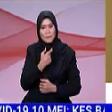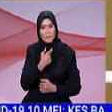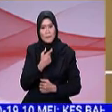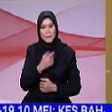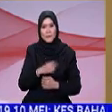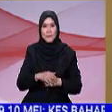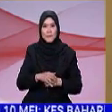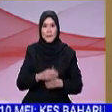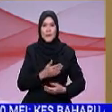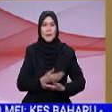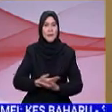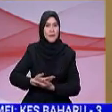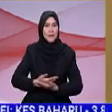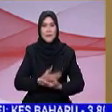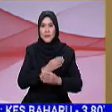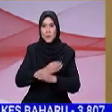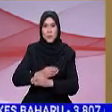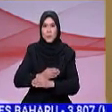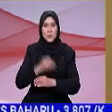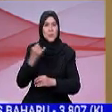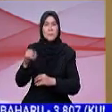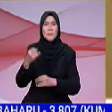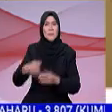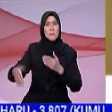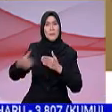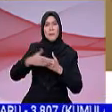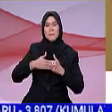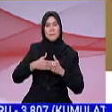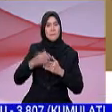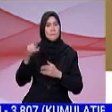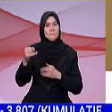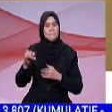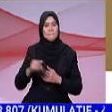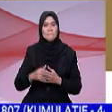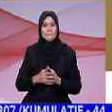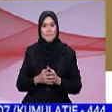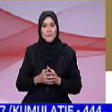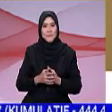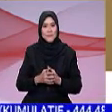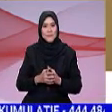Apa ni, enggak anak cucu tak balik ya? Nak kita kena